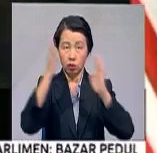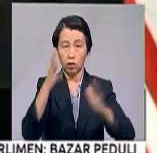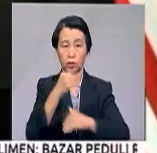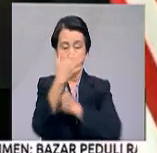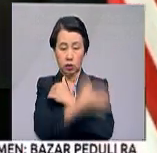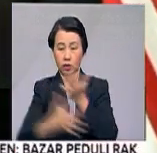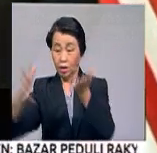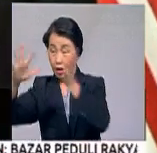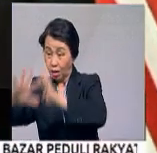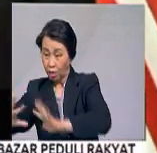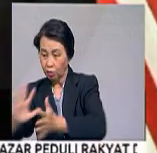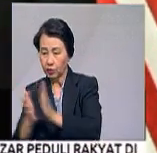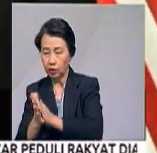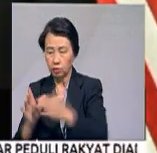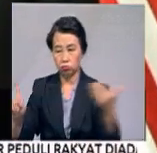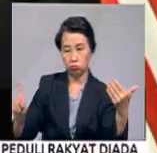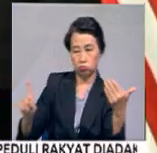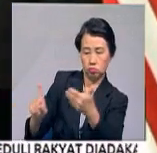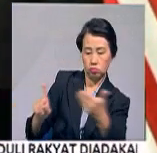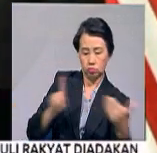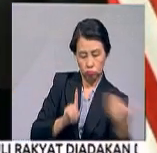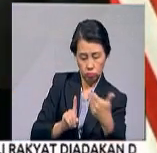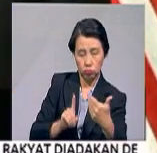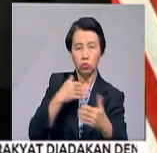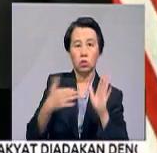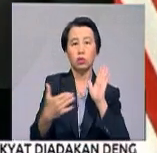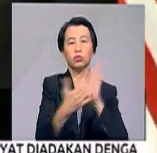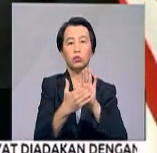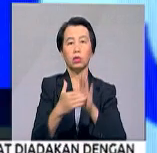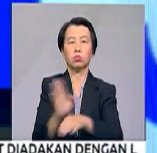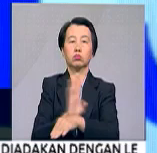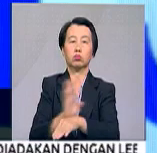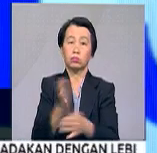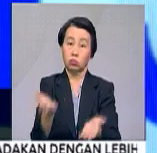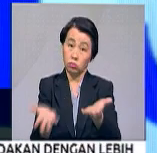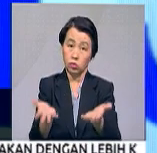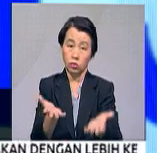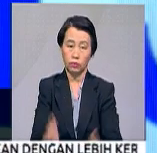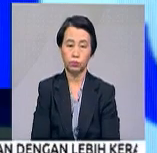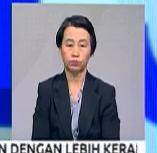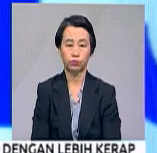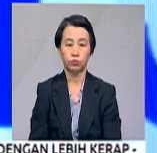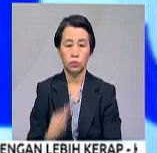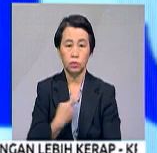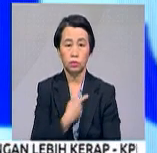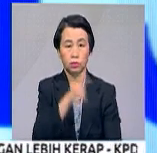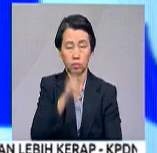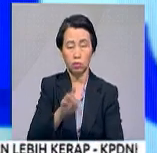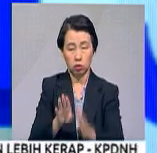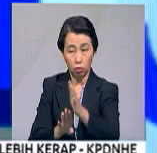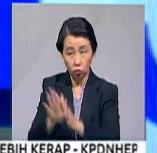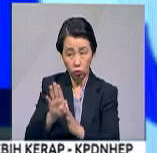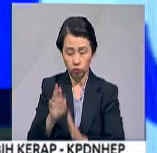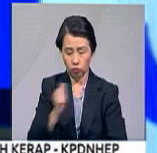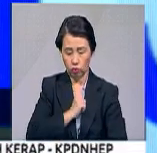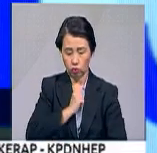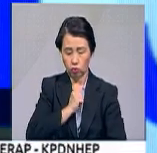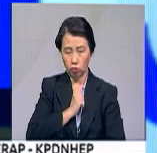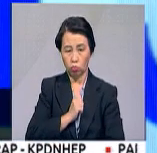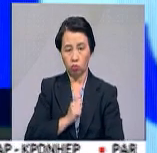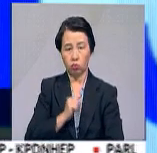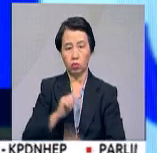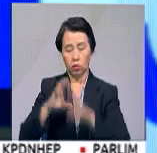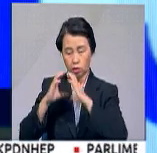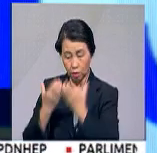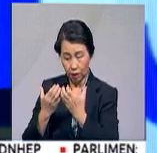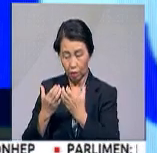negara ASEAN lain menjadi sasaran kepada sekatan perdagangan. We must also develop our own world-class